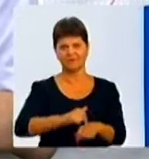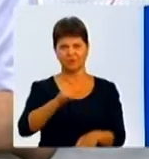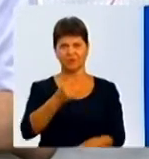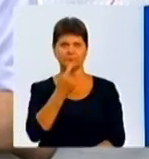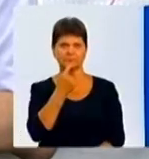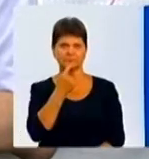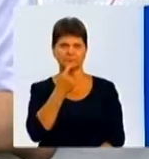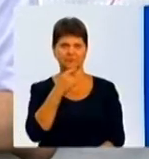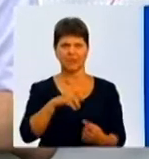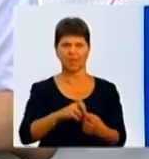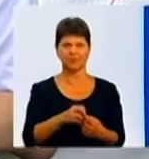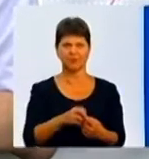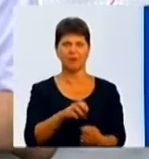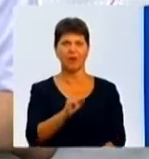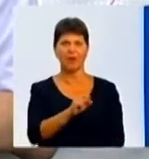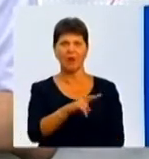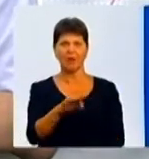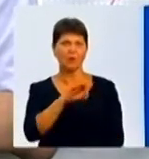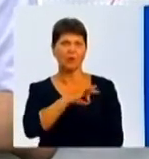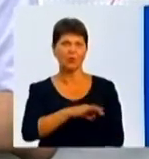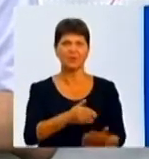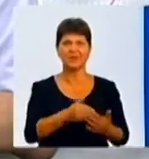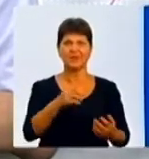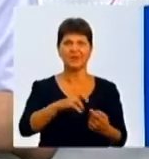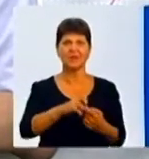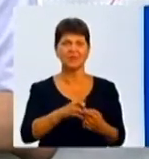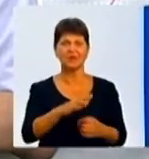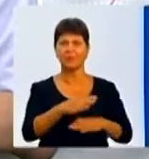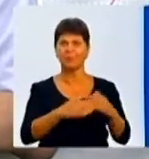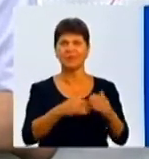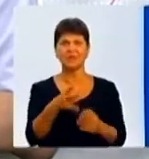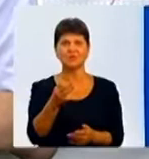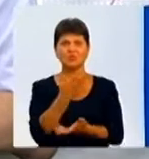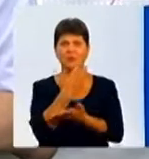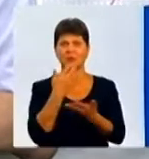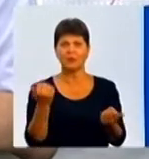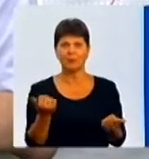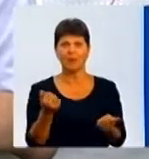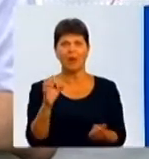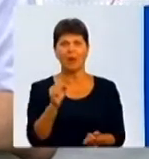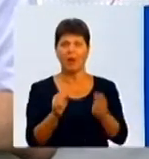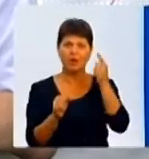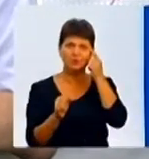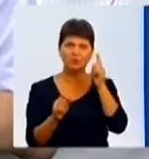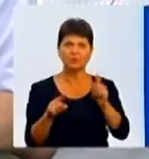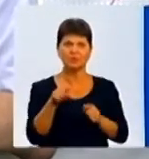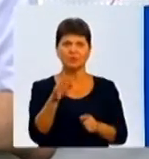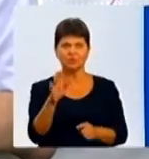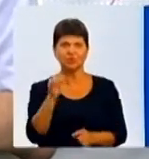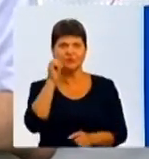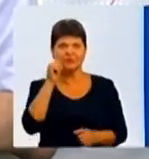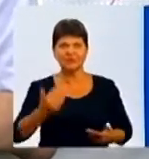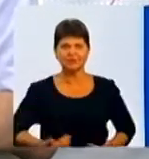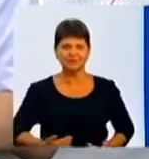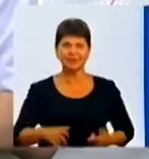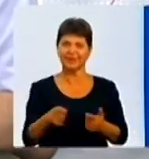Але користі від грибів практично немає ніякої. А думати про те, чи ти будеш завтра жити, чи не будеш, коли